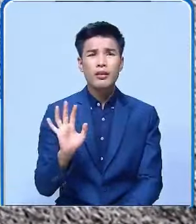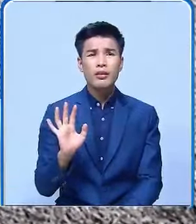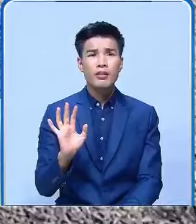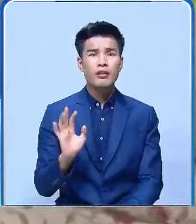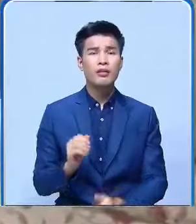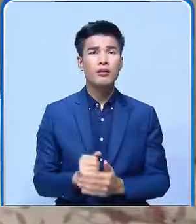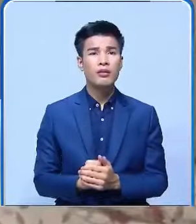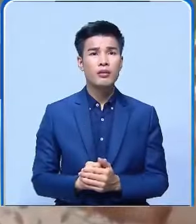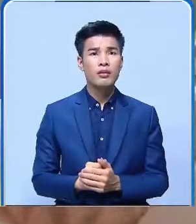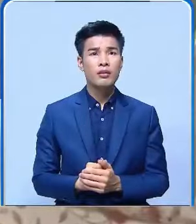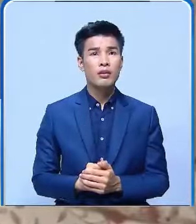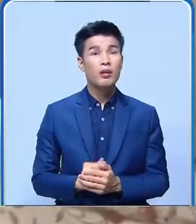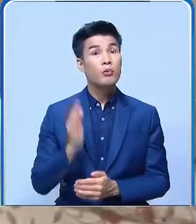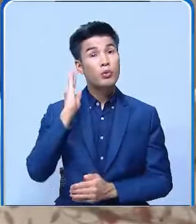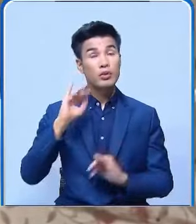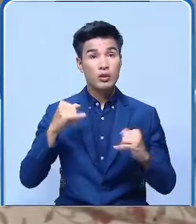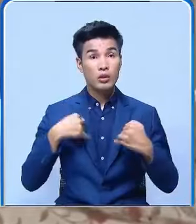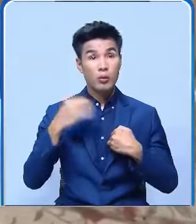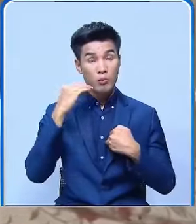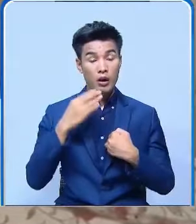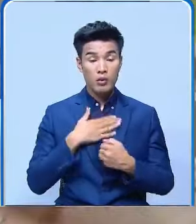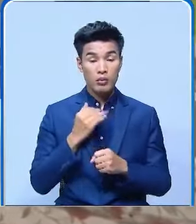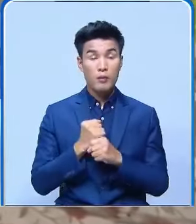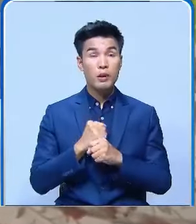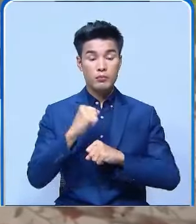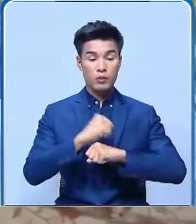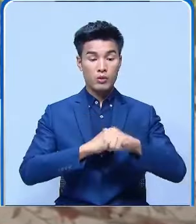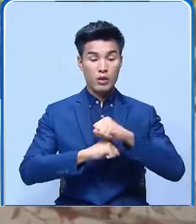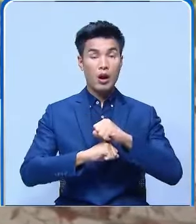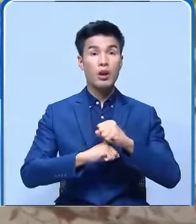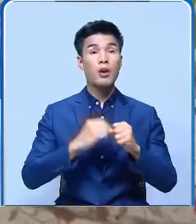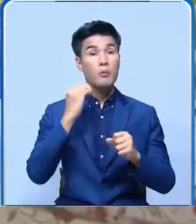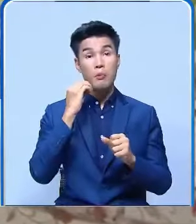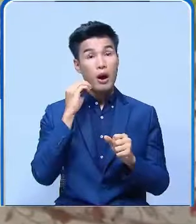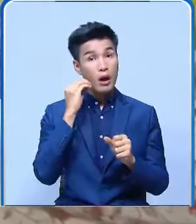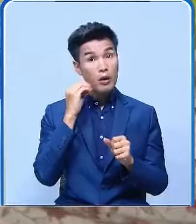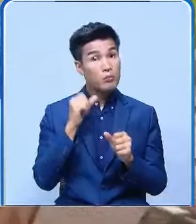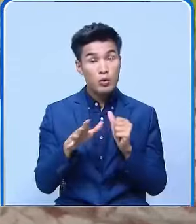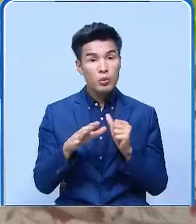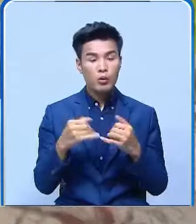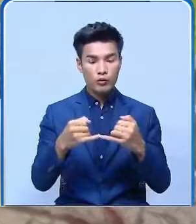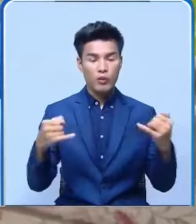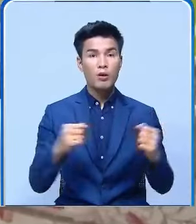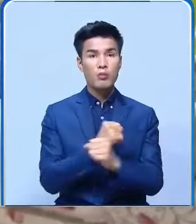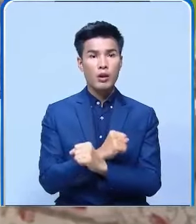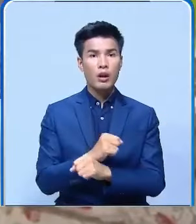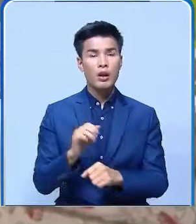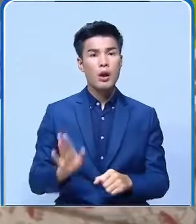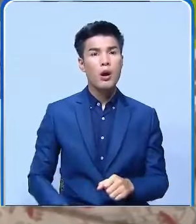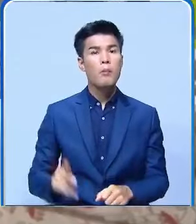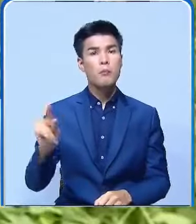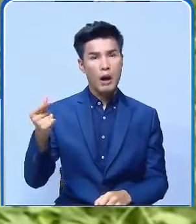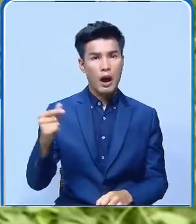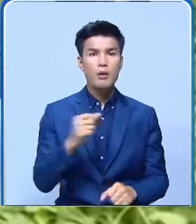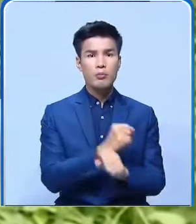คะนายเจตพงศ์บอกว่าตัวเองเนี่ยเป็นผู้รับเหมาก่อสร้างเวลาไม่อยู่บ้านจะปล่อยกระแสไฟฟ้าป้องกันหมาเข้ามากัดแมวในบ้